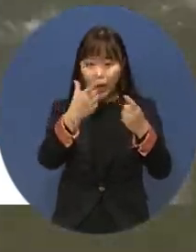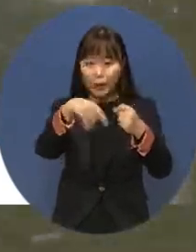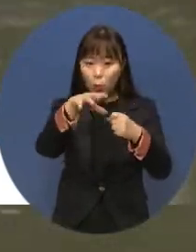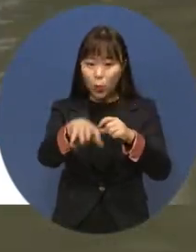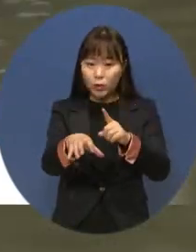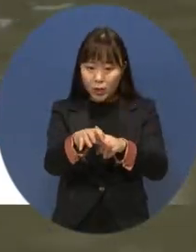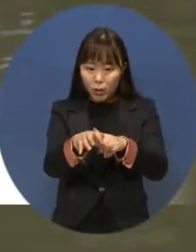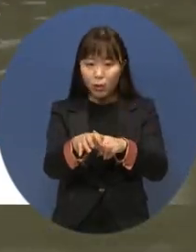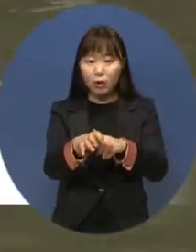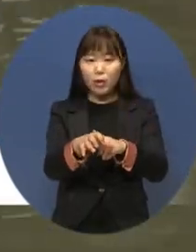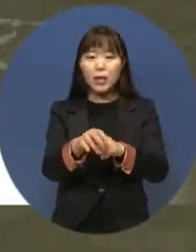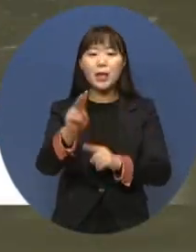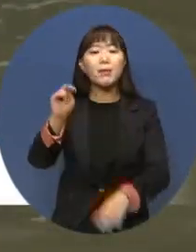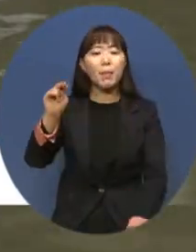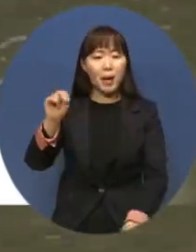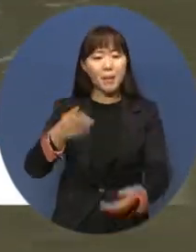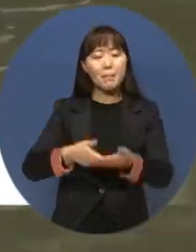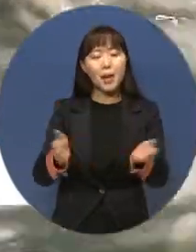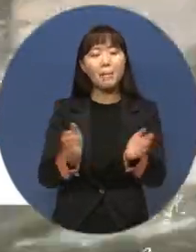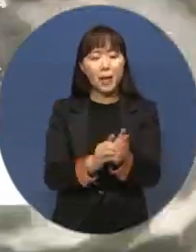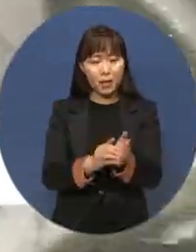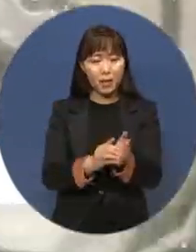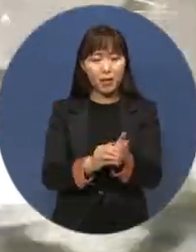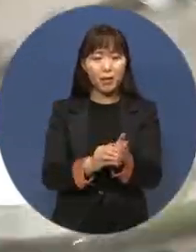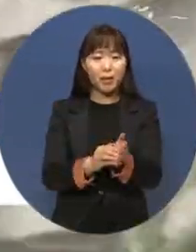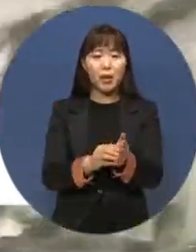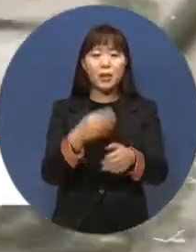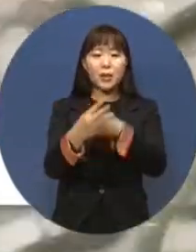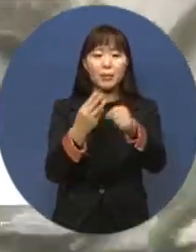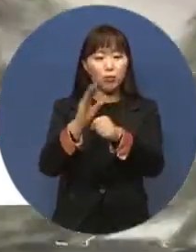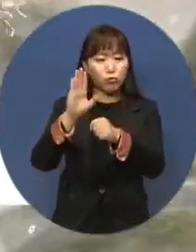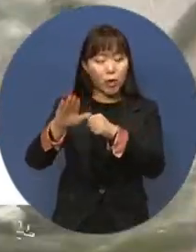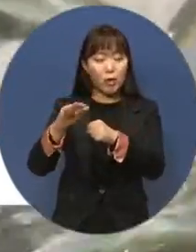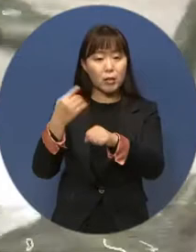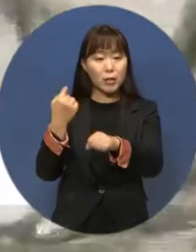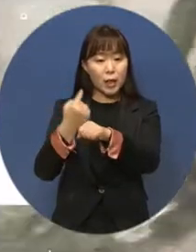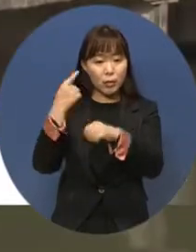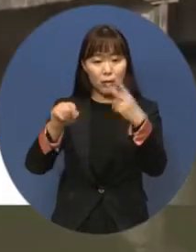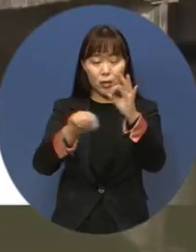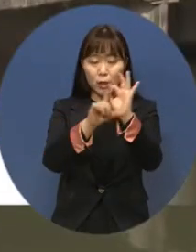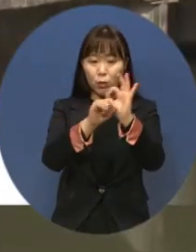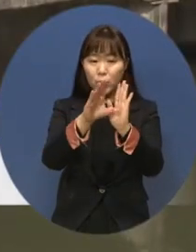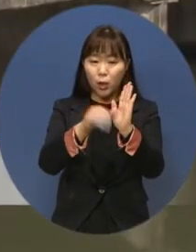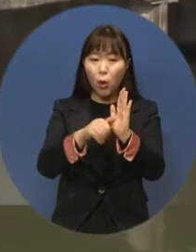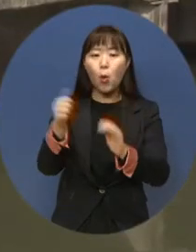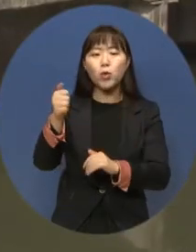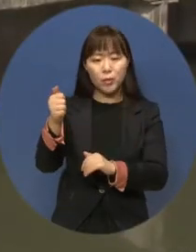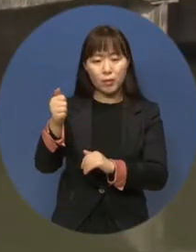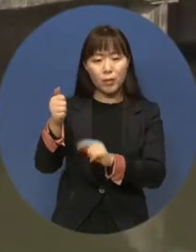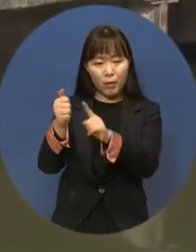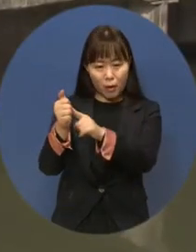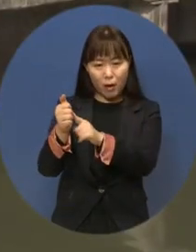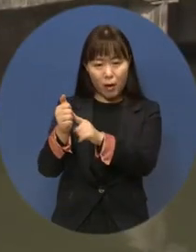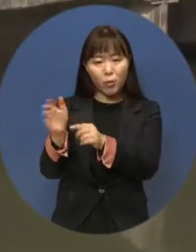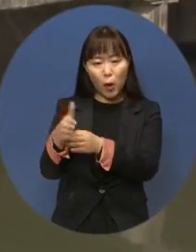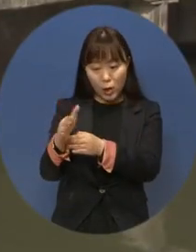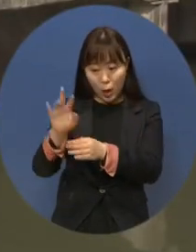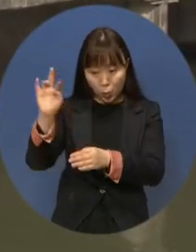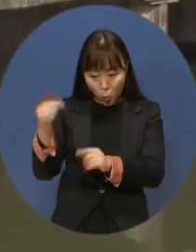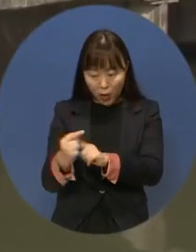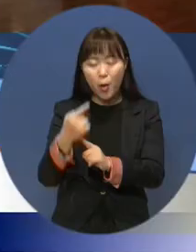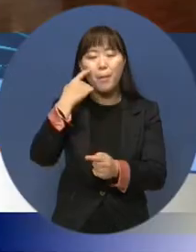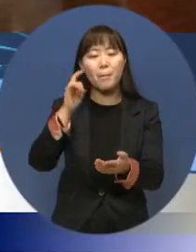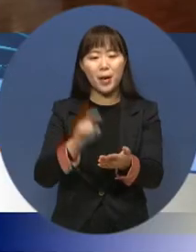같은 장소에서 2만 마리를 방류했으며 3년 후인 지난해 10월 50여 마리의 연어가 돌아온 것을